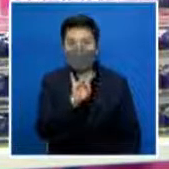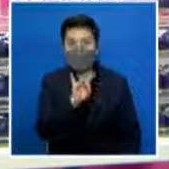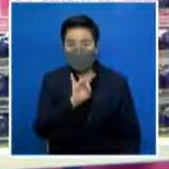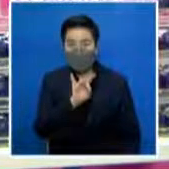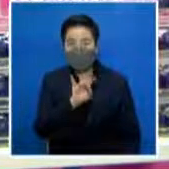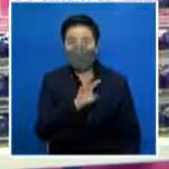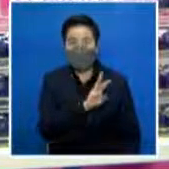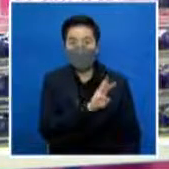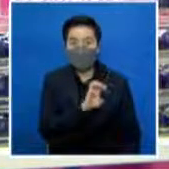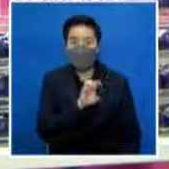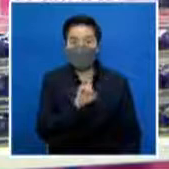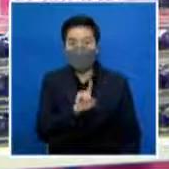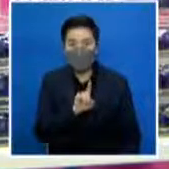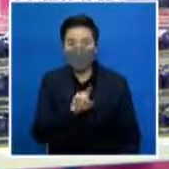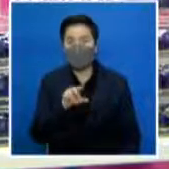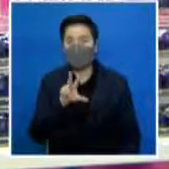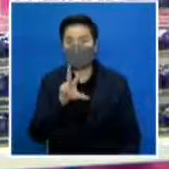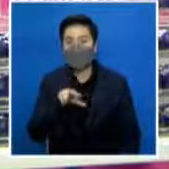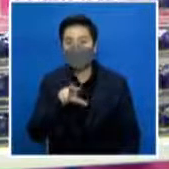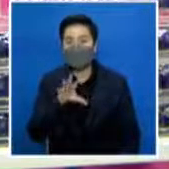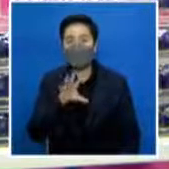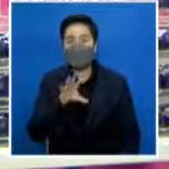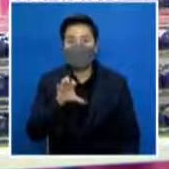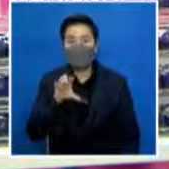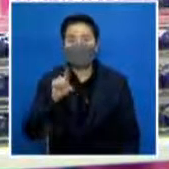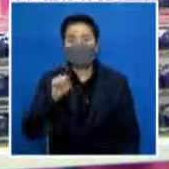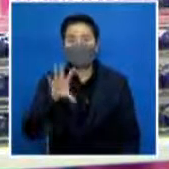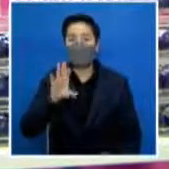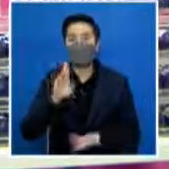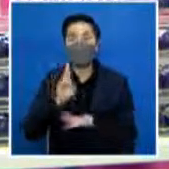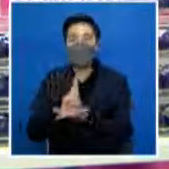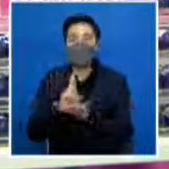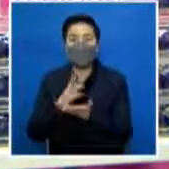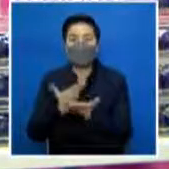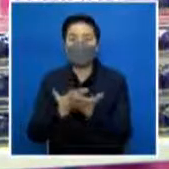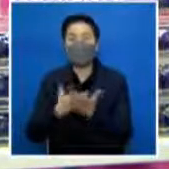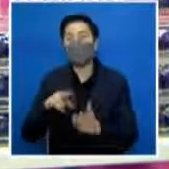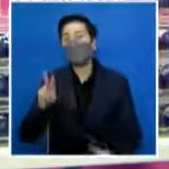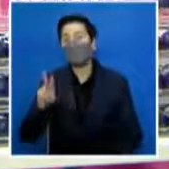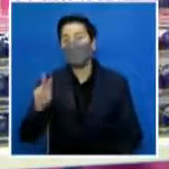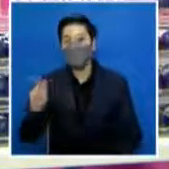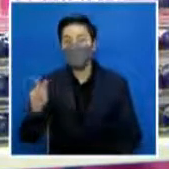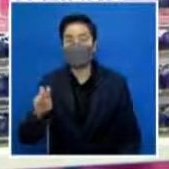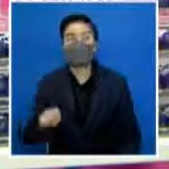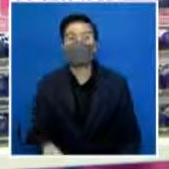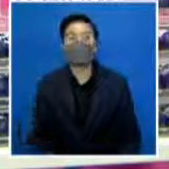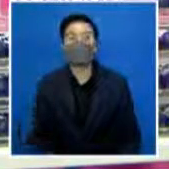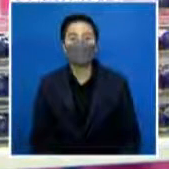และงวดที่601จำนวน 3,525 อันดับอันดับละ200บาท